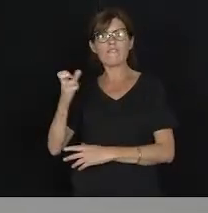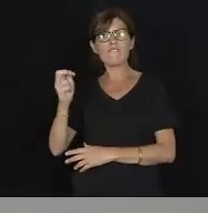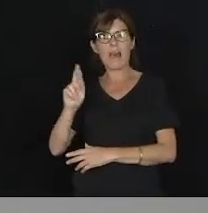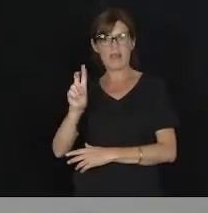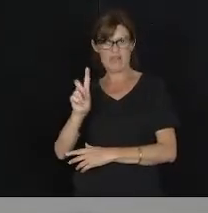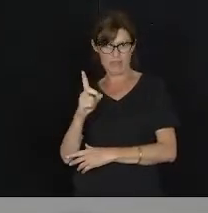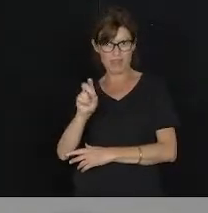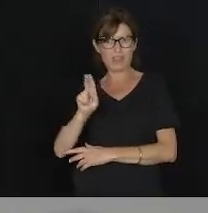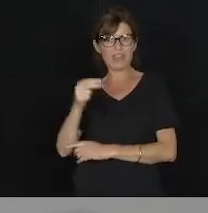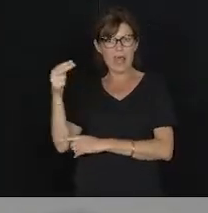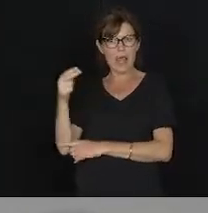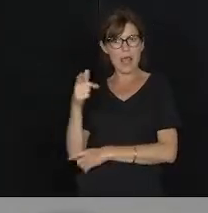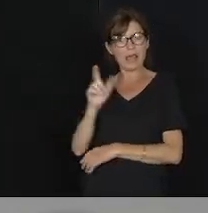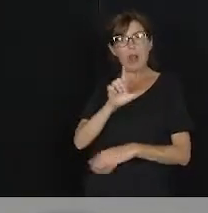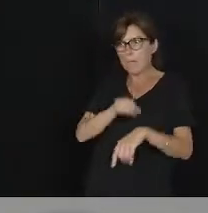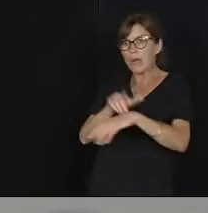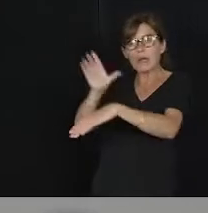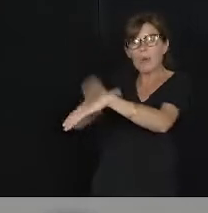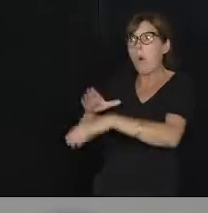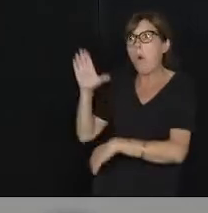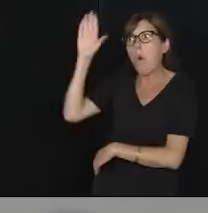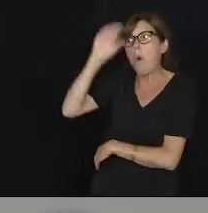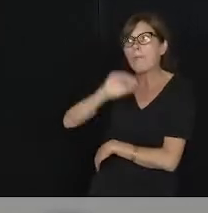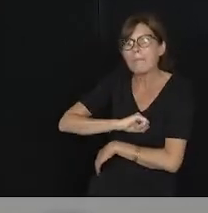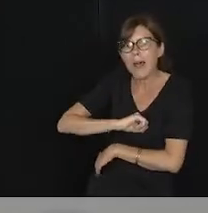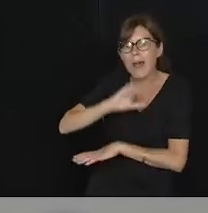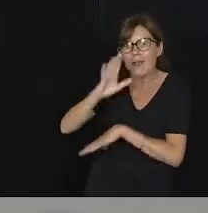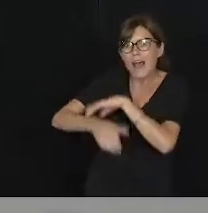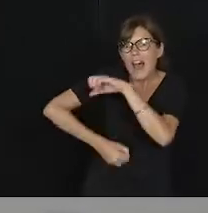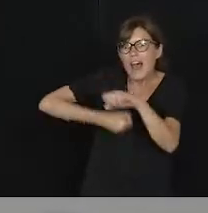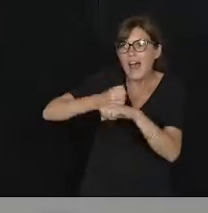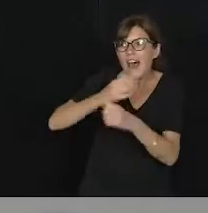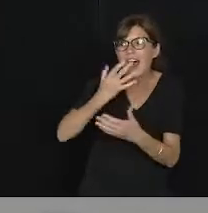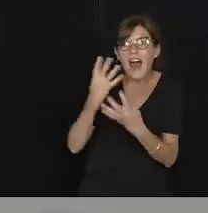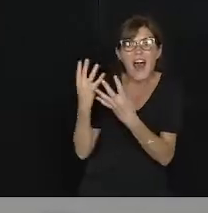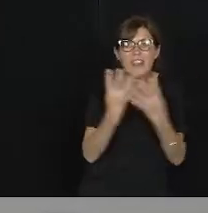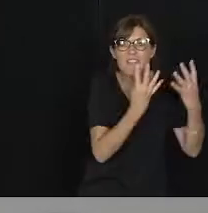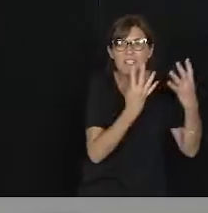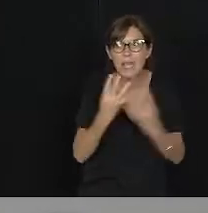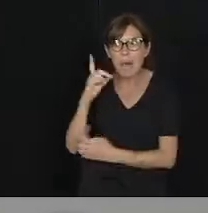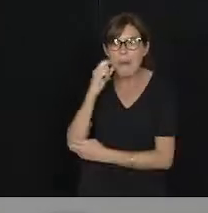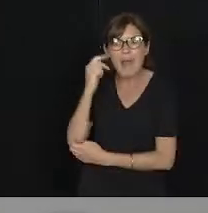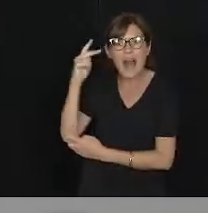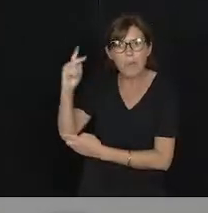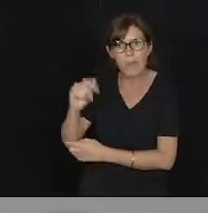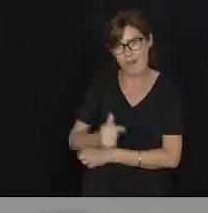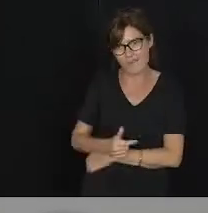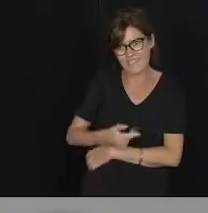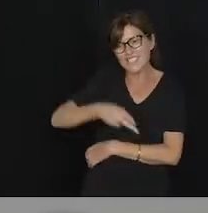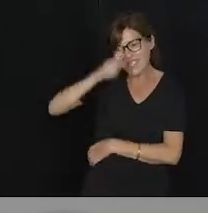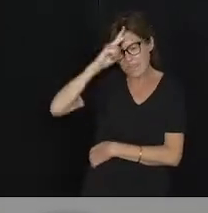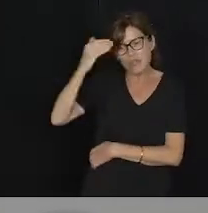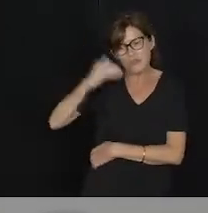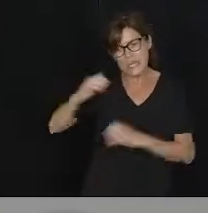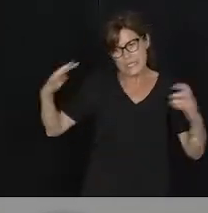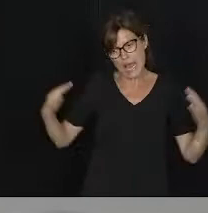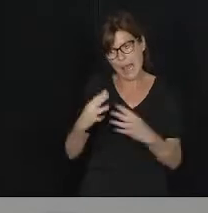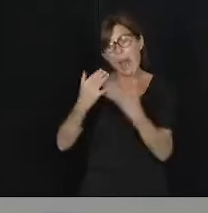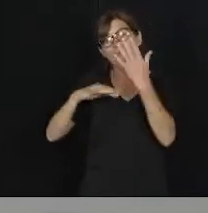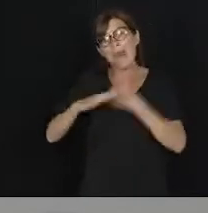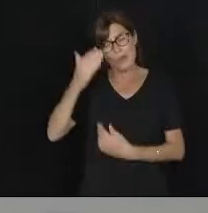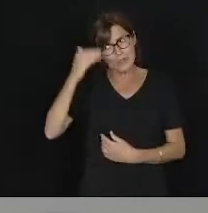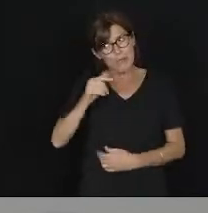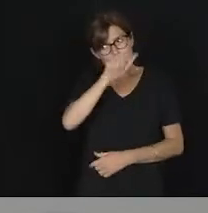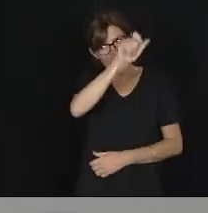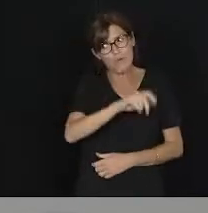père. Les fêtes, c'est bête, surtout en temps de guerre, mais les vieux aiment bien ça. » En second lieu, les épistoliers soulignent aussi